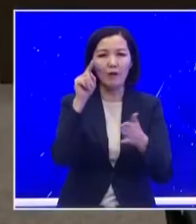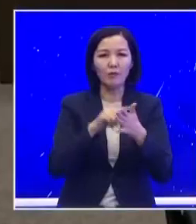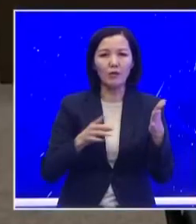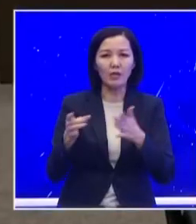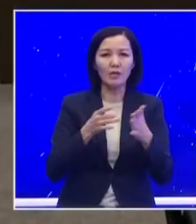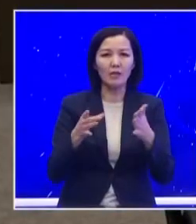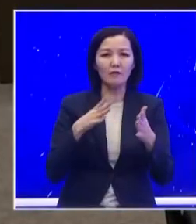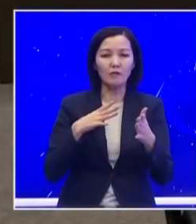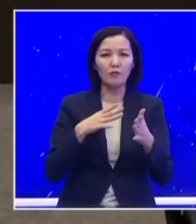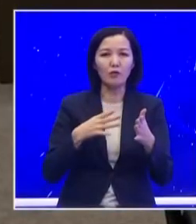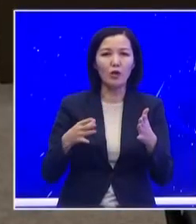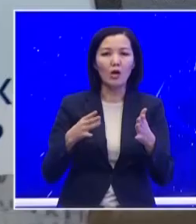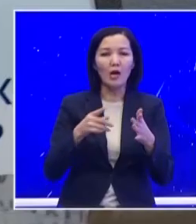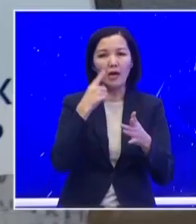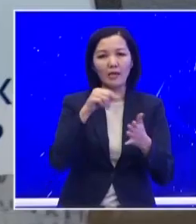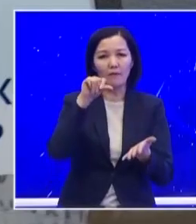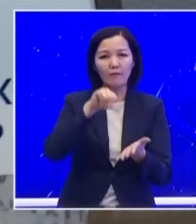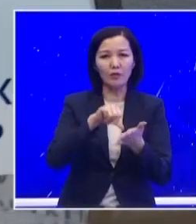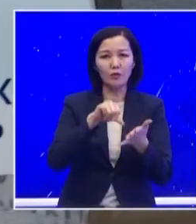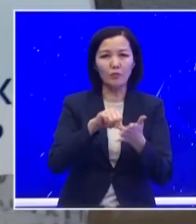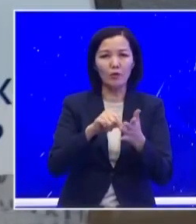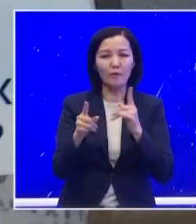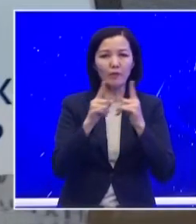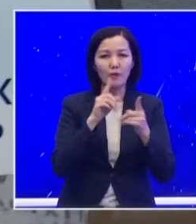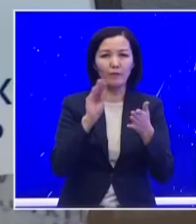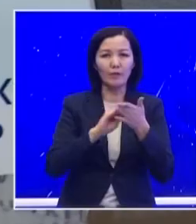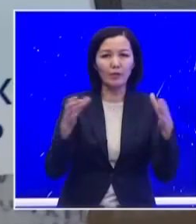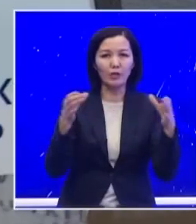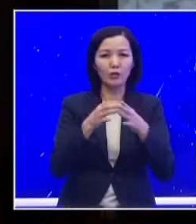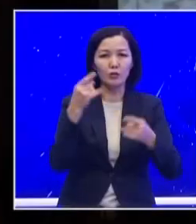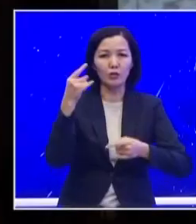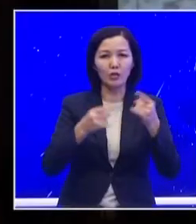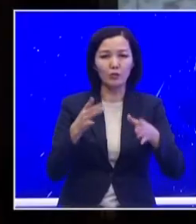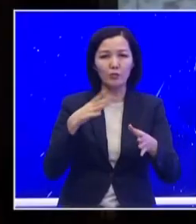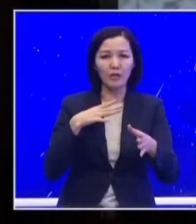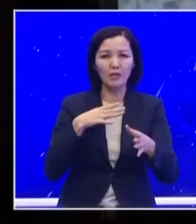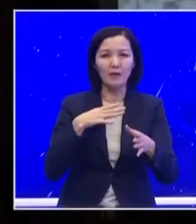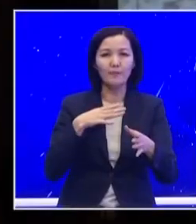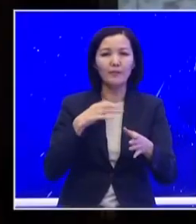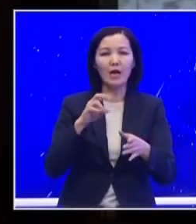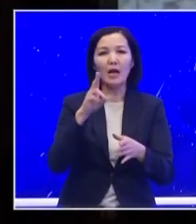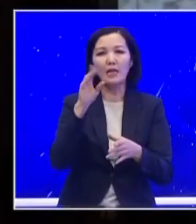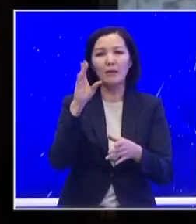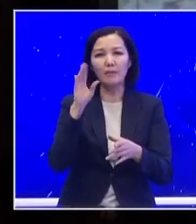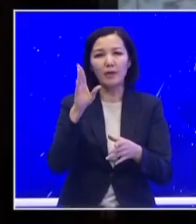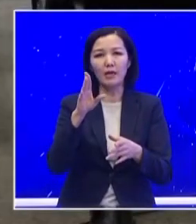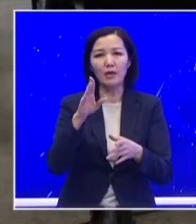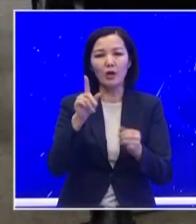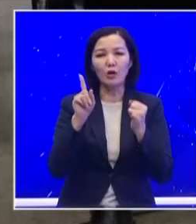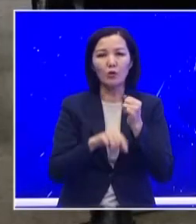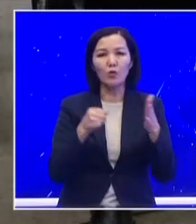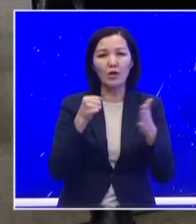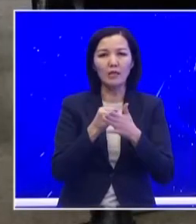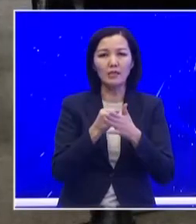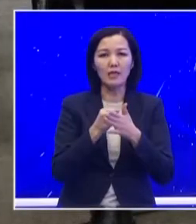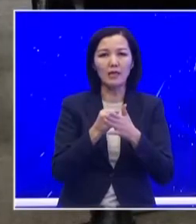региона стало известно из уст акима региона в ходе брифинга на площадке ЖТСУ «Медиа». Как отметил Алибек Жакамбаев, до конца года